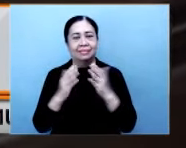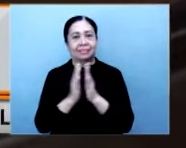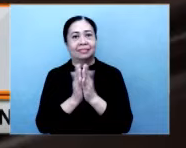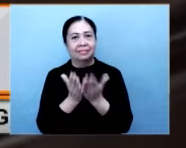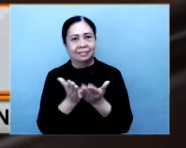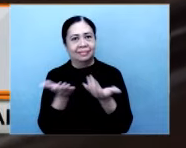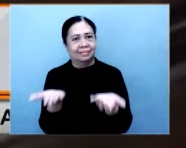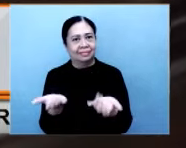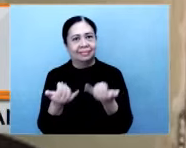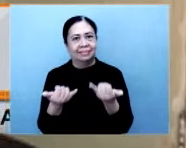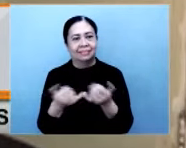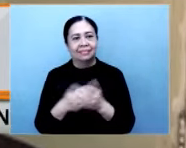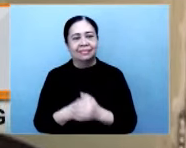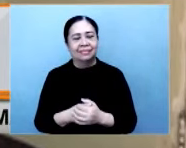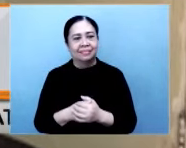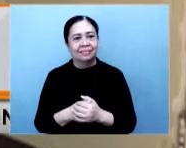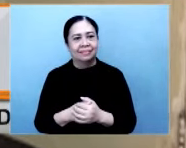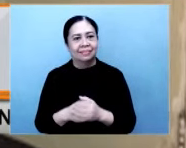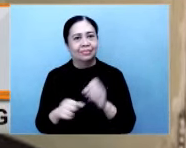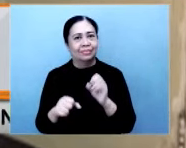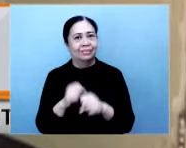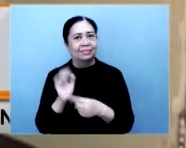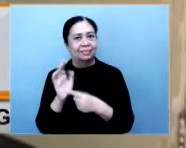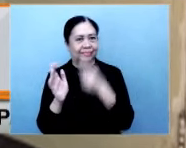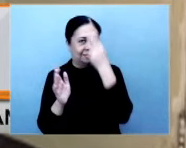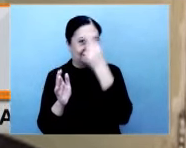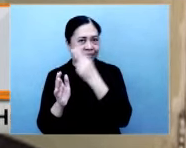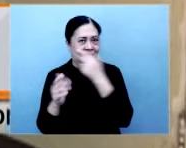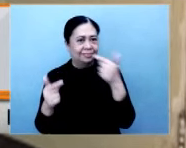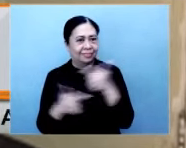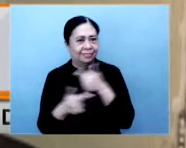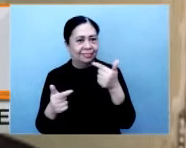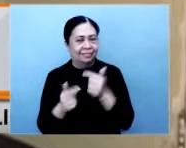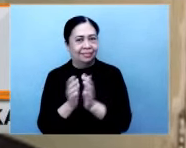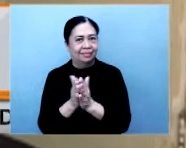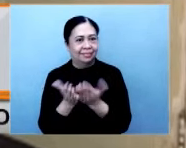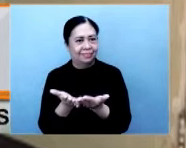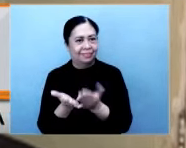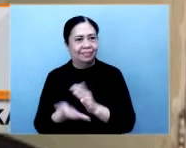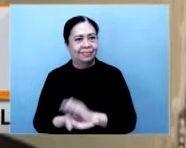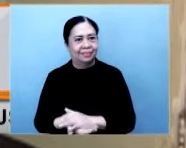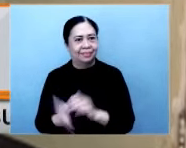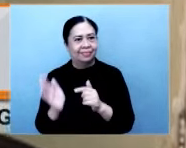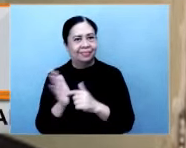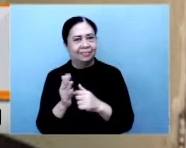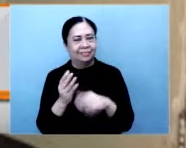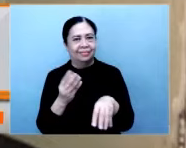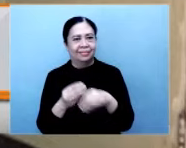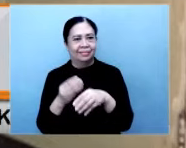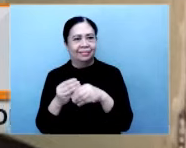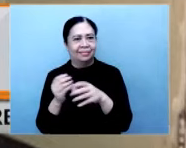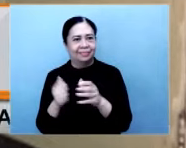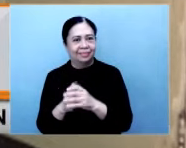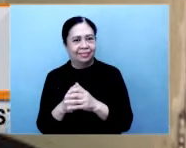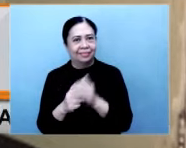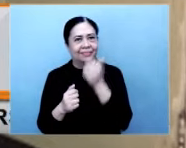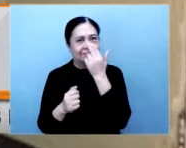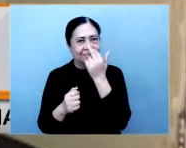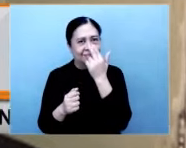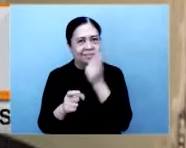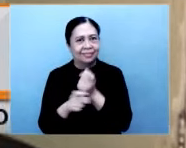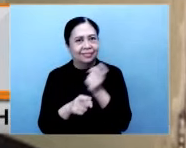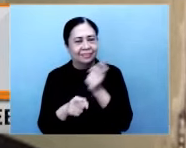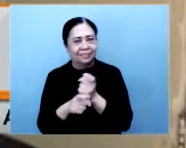ngayon. So this is the Catholic Comedy Libro. Okay, so ito na yung compilation ng mga jokes and the